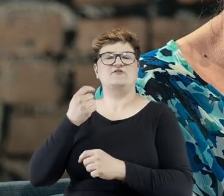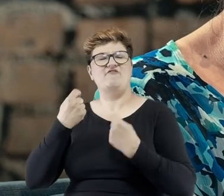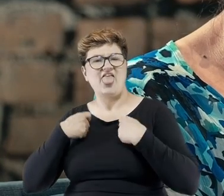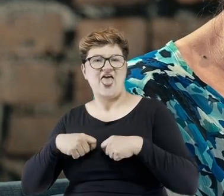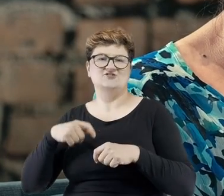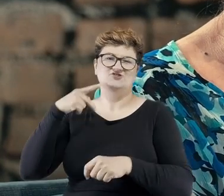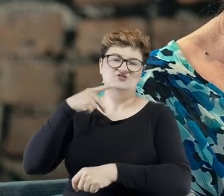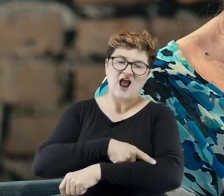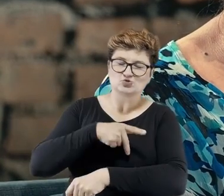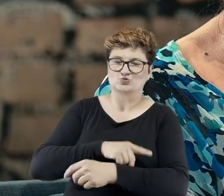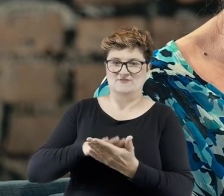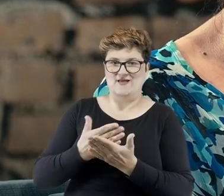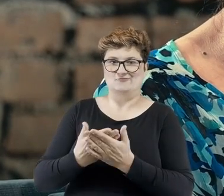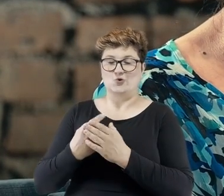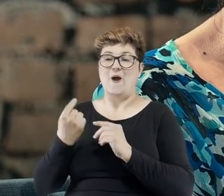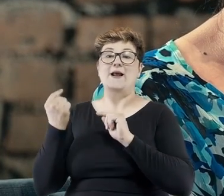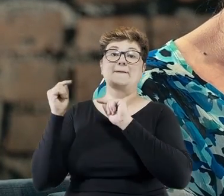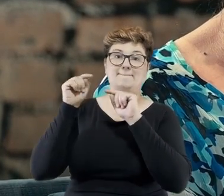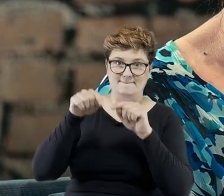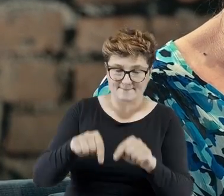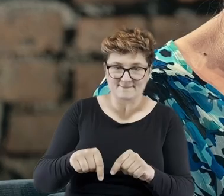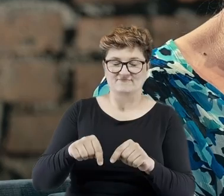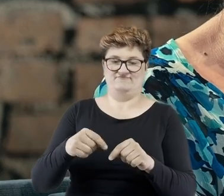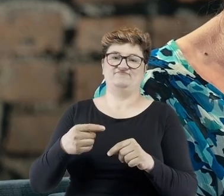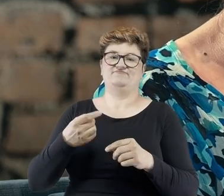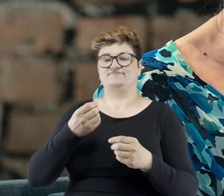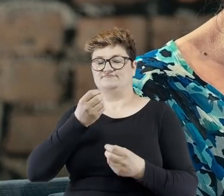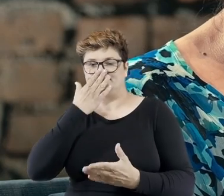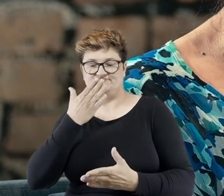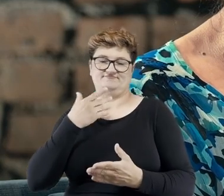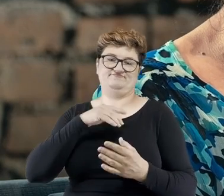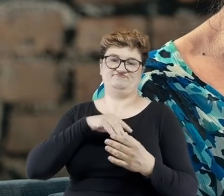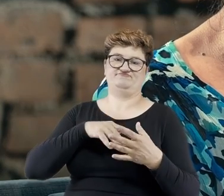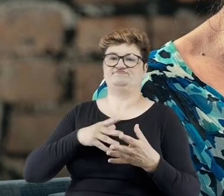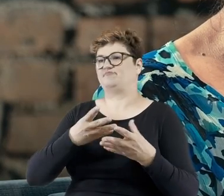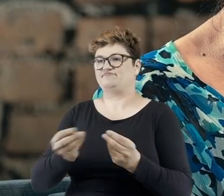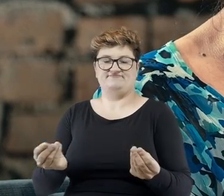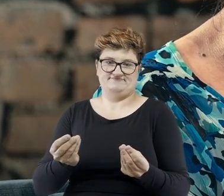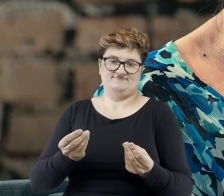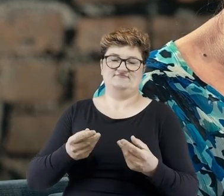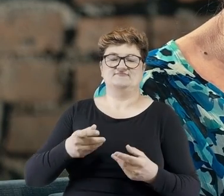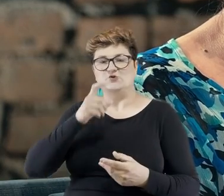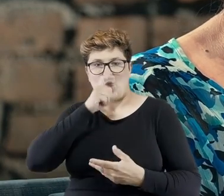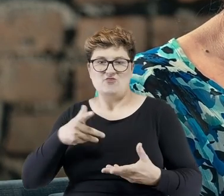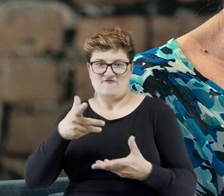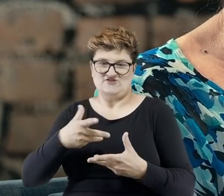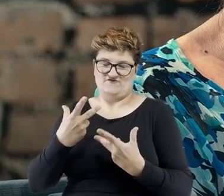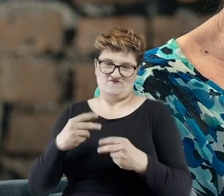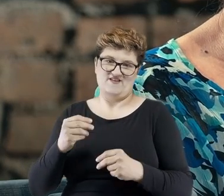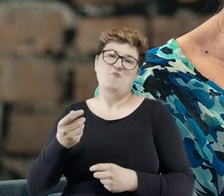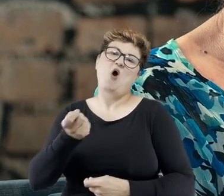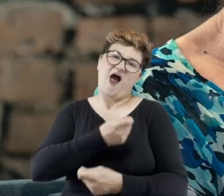gdzieś kaszubskich, nie wpadły w złe towarzystwo, ponieważ no, handel ludzkim towarem zawsze dobrze się miał. I tutaj